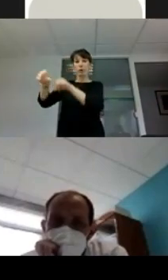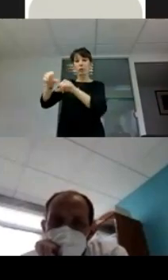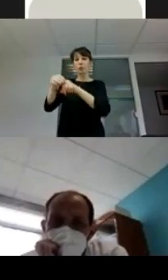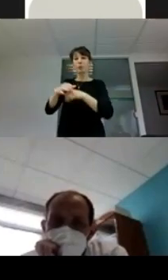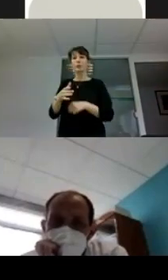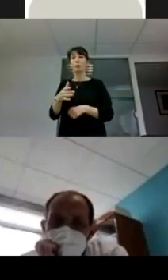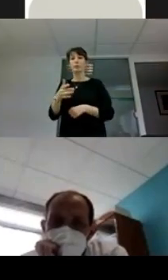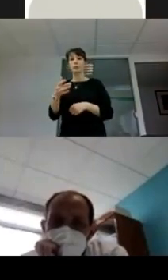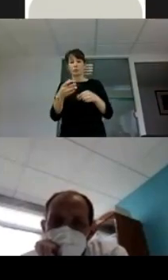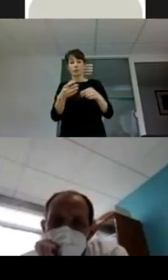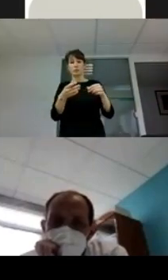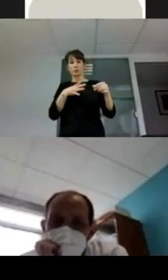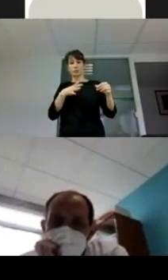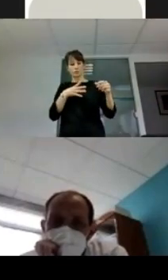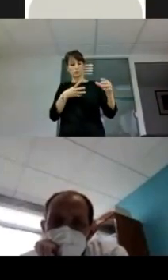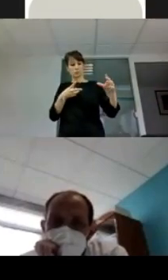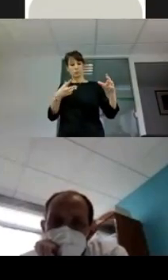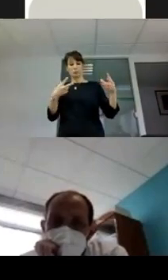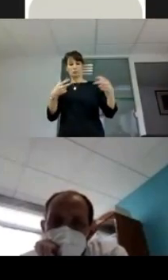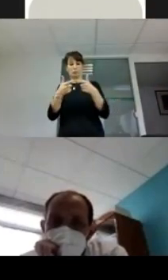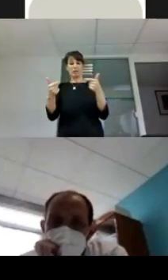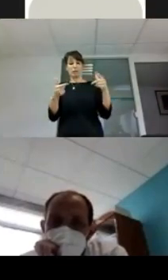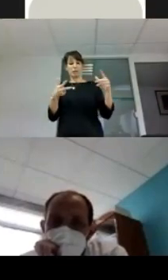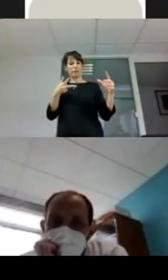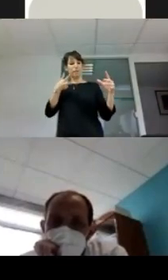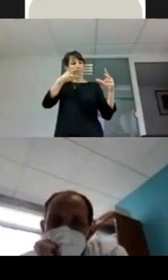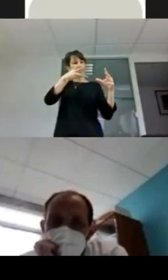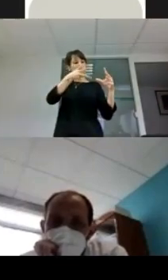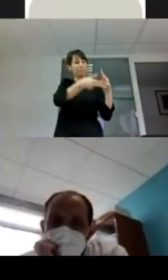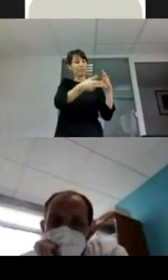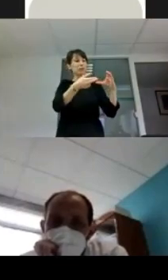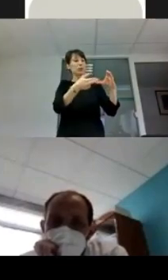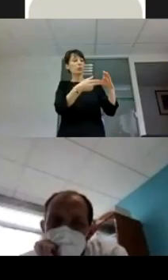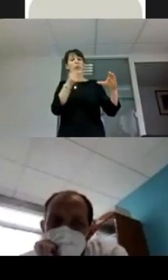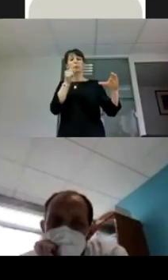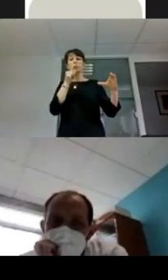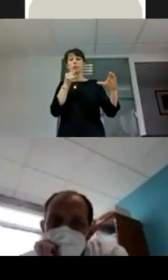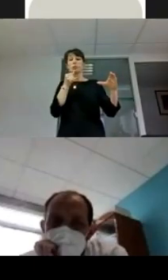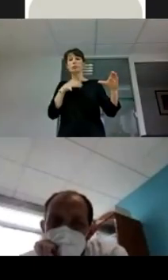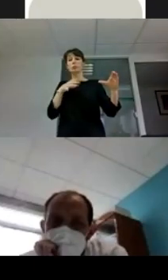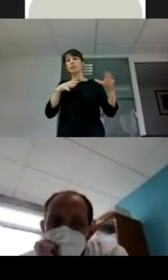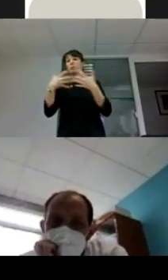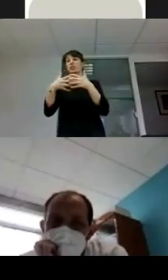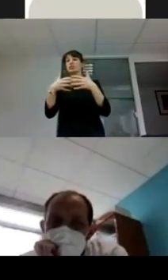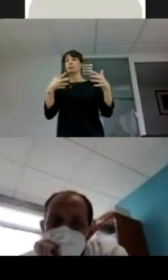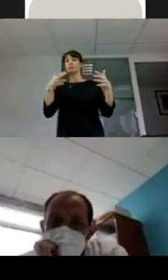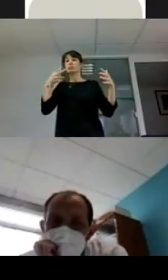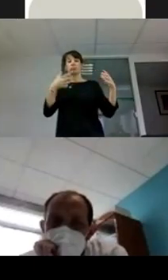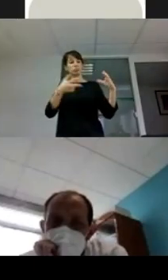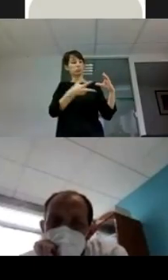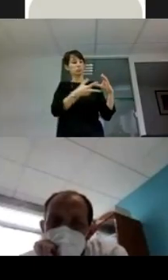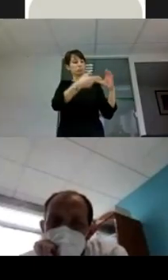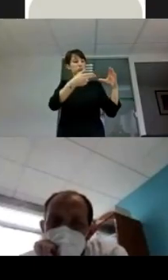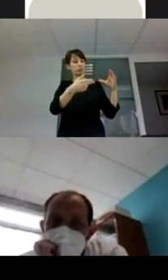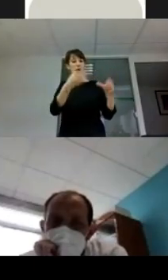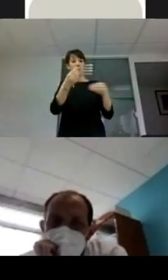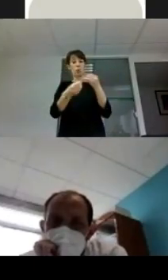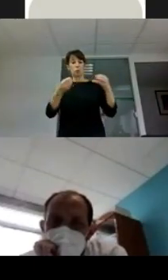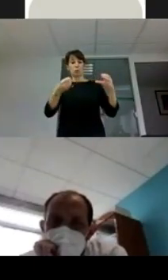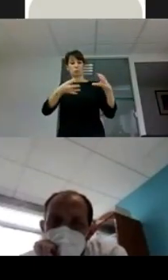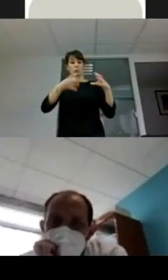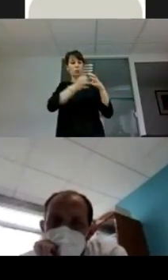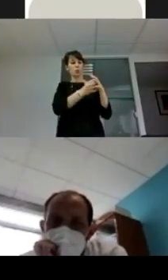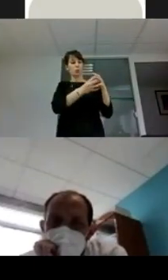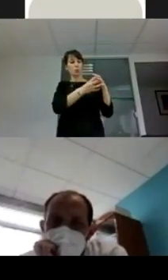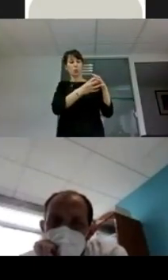dont l'extrémité ressort du coloscope. Cette anse donc, permet de couper le polype. Alors, les tout petits, simplement par un effet